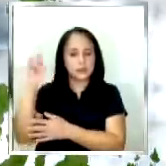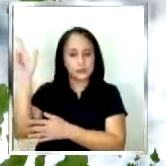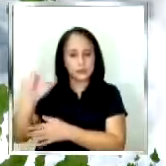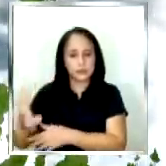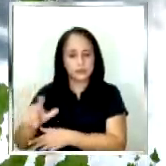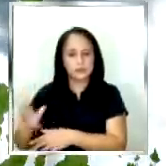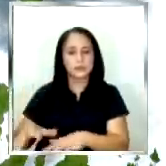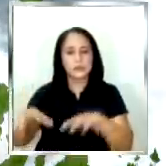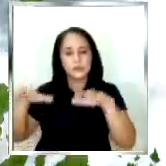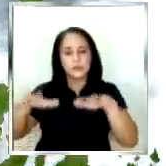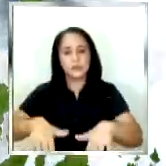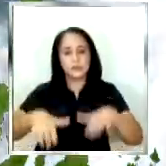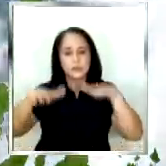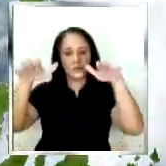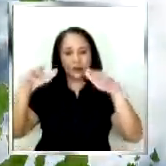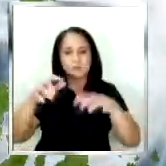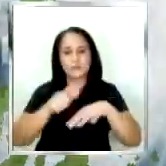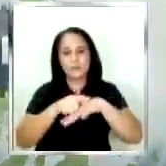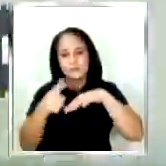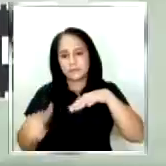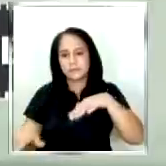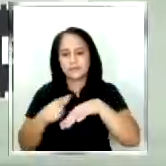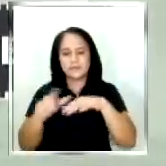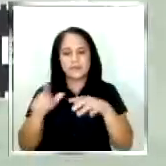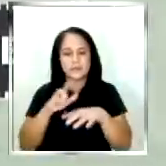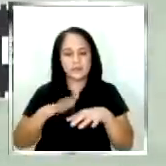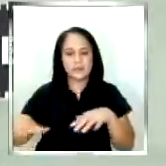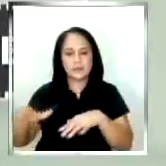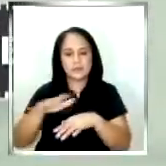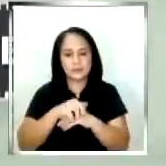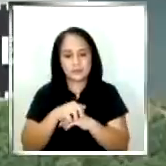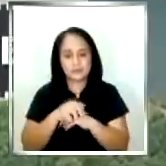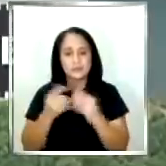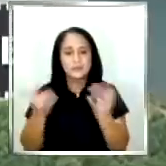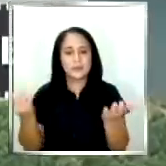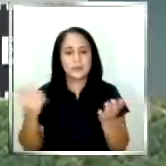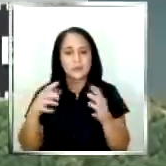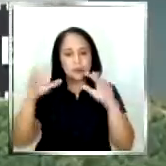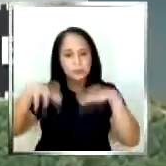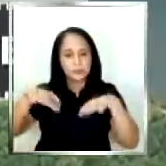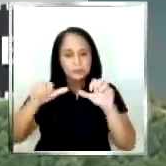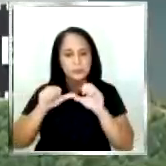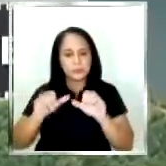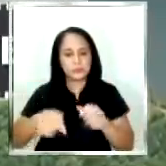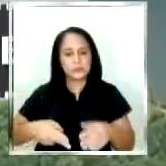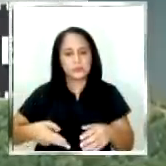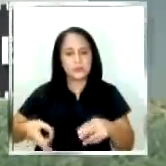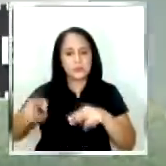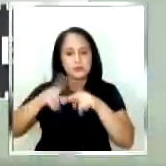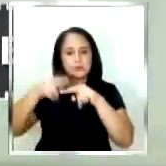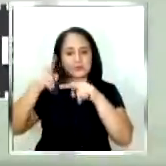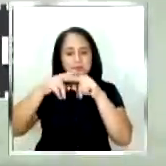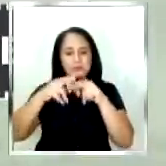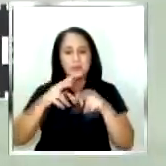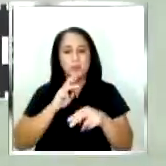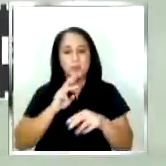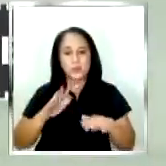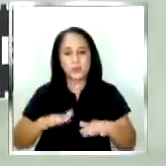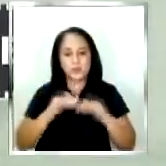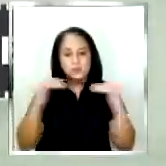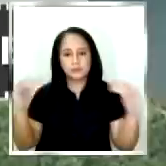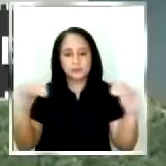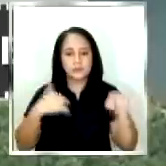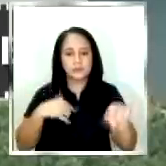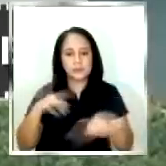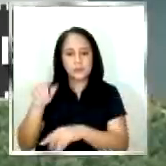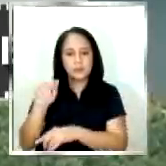pagguho ng lupa. Dahil sa madalas na pag-ulan, patuloy rin tumataas ang water levels sa ilang dam. Parehong nakabukas ang tig-isang